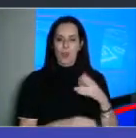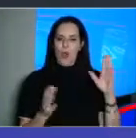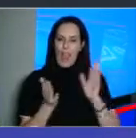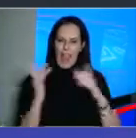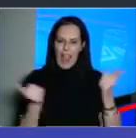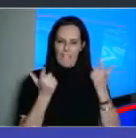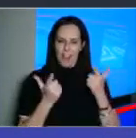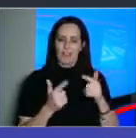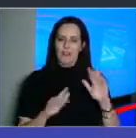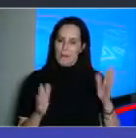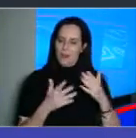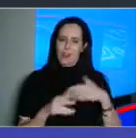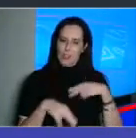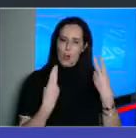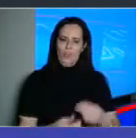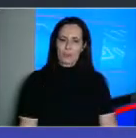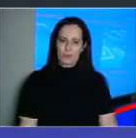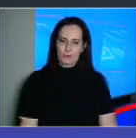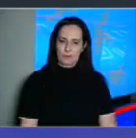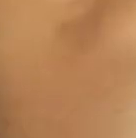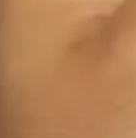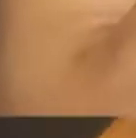חפלה. מעברון מהיר ואני חוזר אליכם.